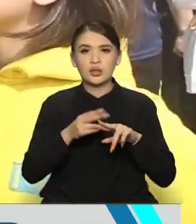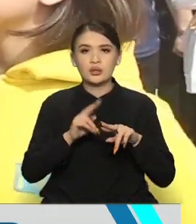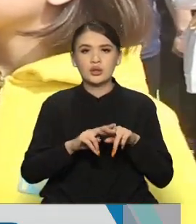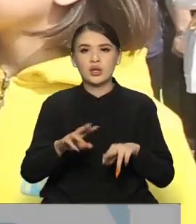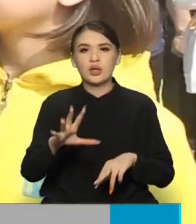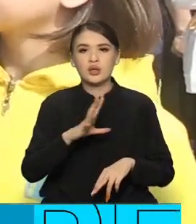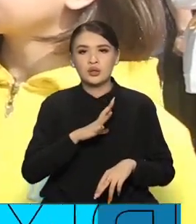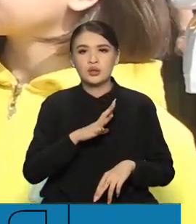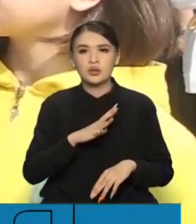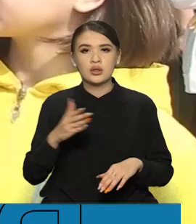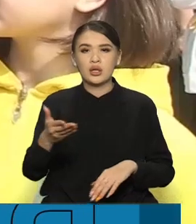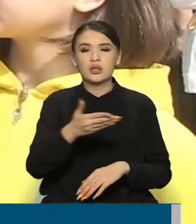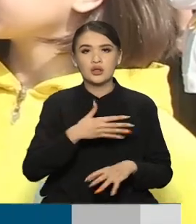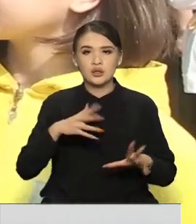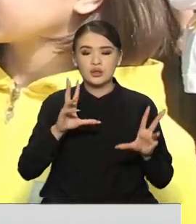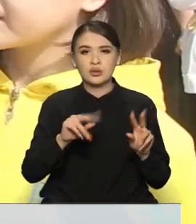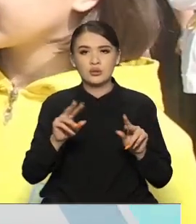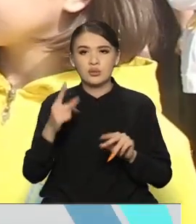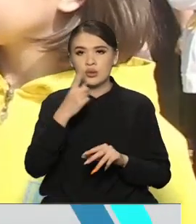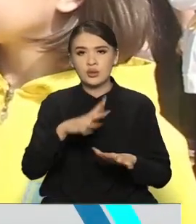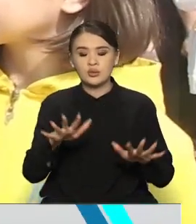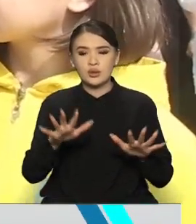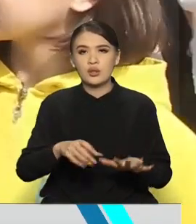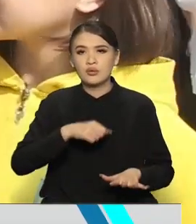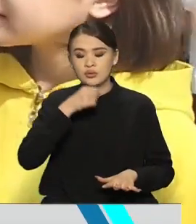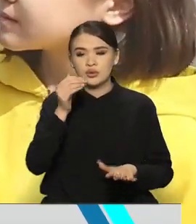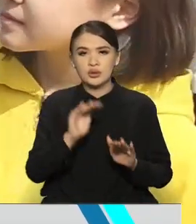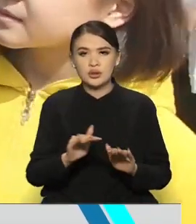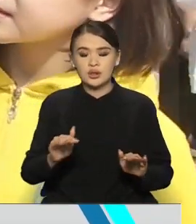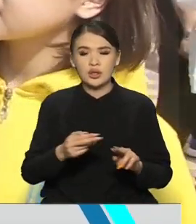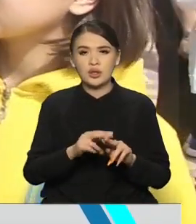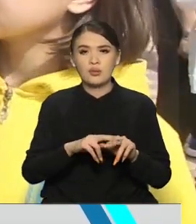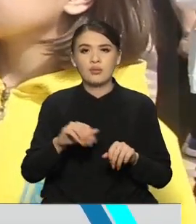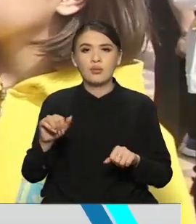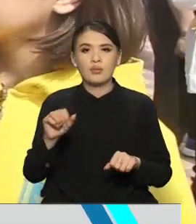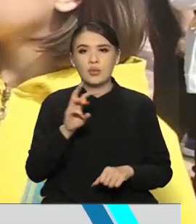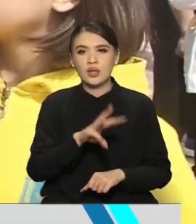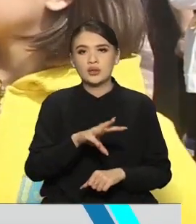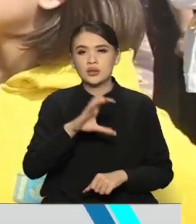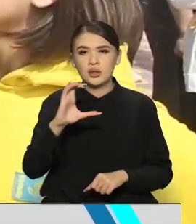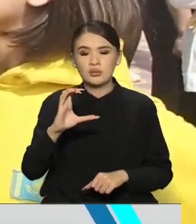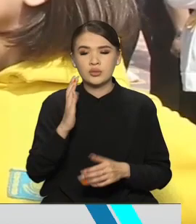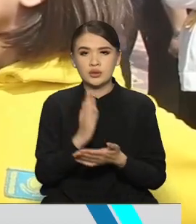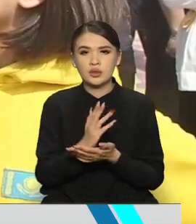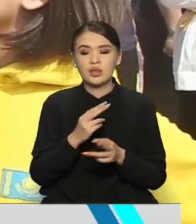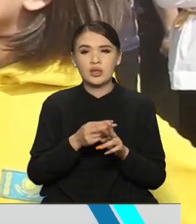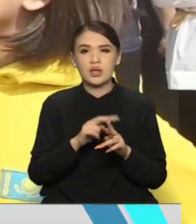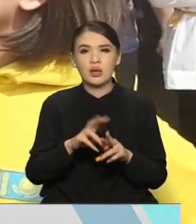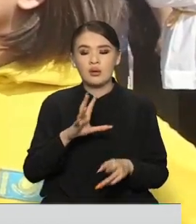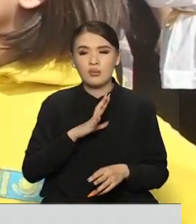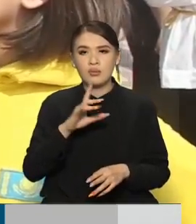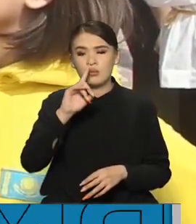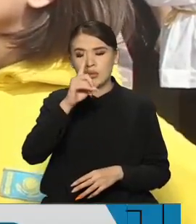спорт в нашей семье на первом месте старшие сын и дочь кандидаты в мастера спорта по дзюдо младший всего полтора года